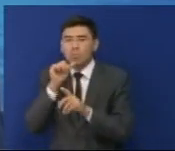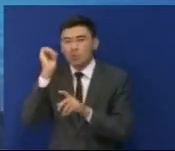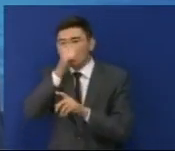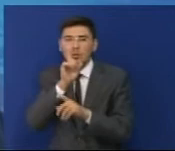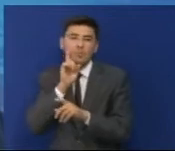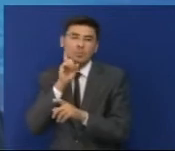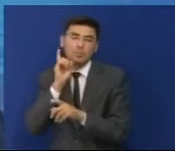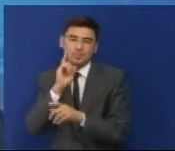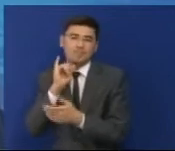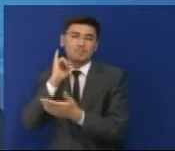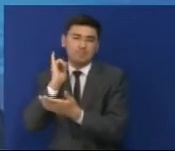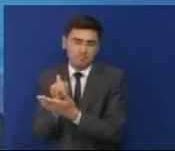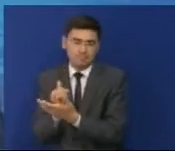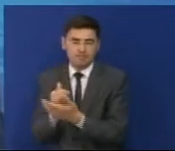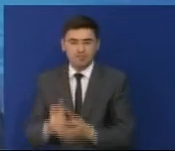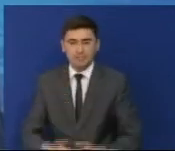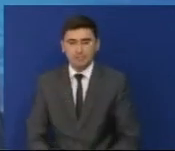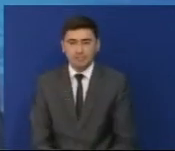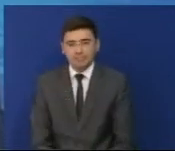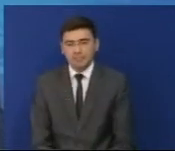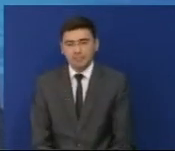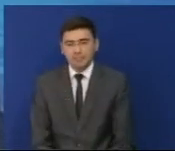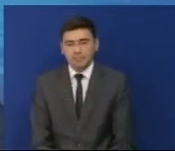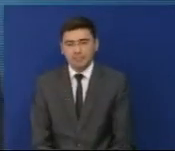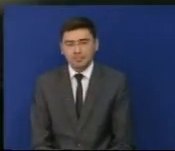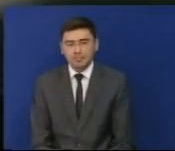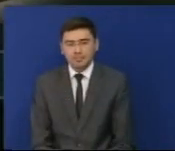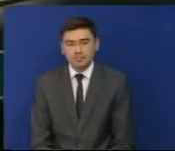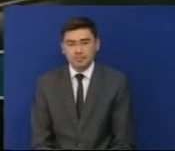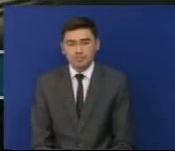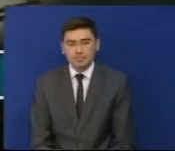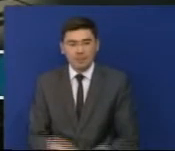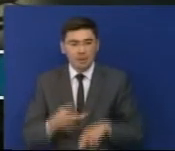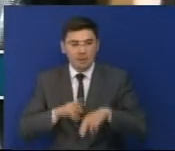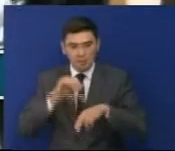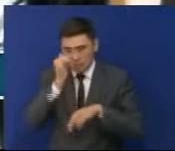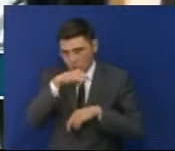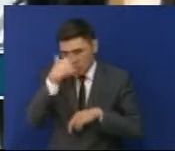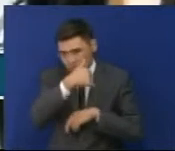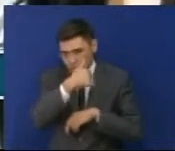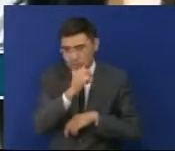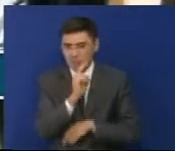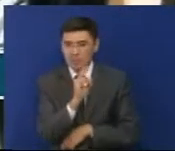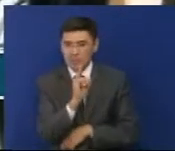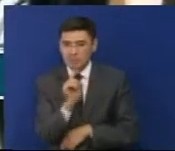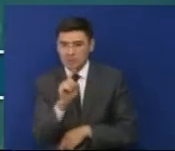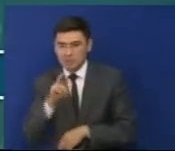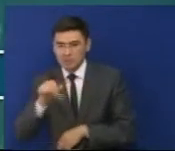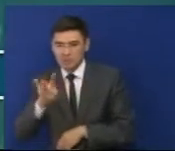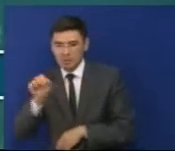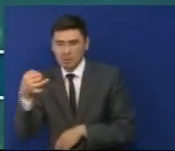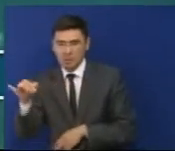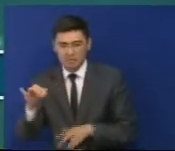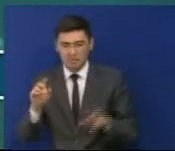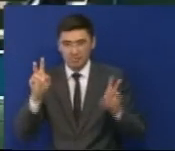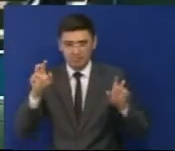өнерін арнамыздың түсіру тобы да тамашалап қайтты. «Беу қыздарай» бұл махаббат жайындағы жастар қойылымы. Сценарий